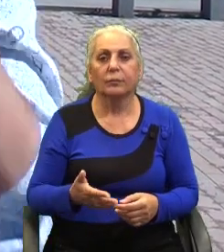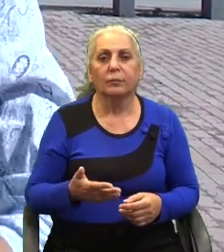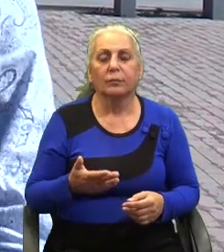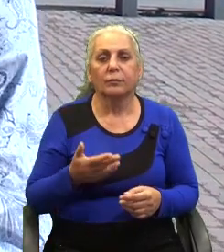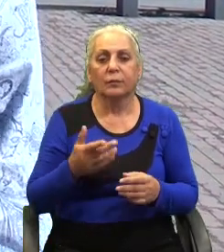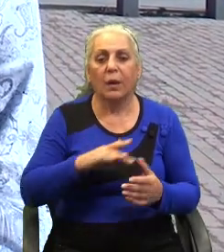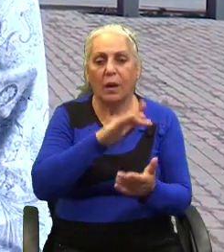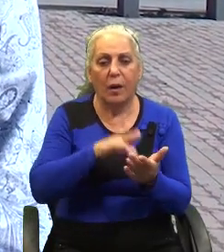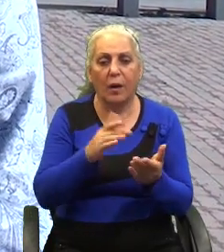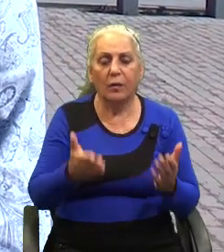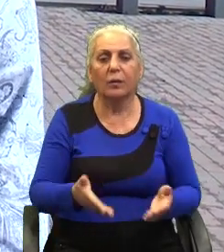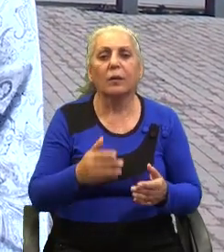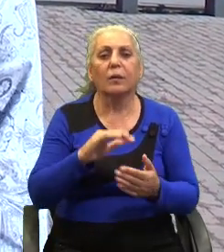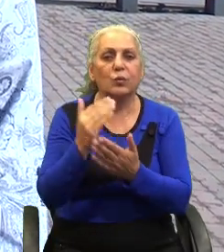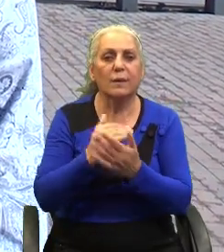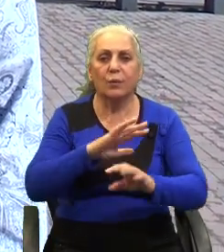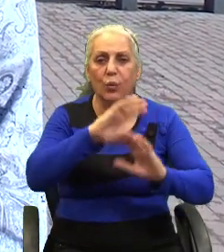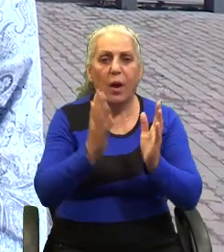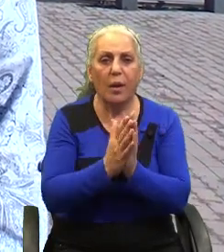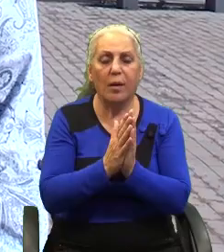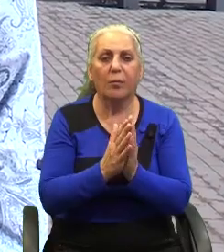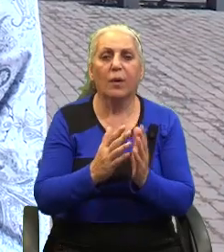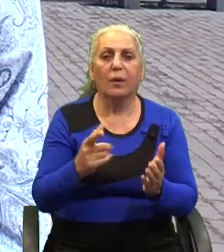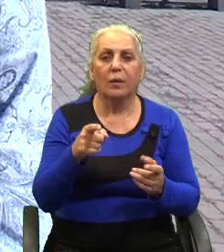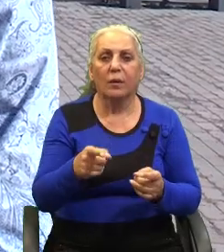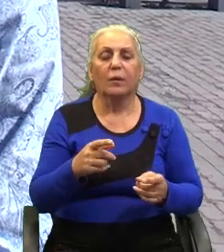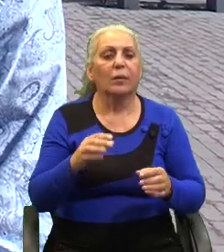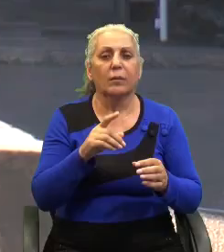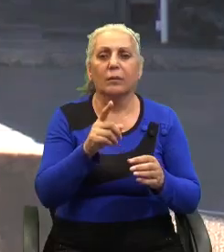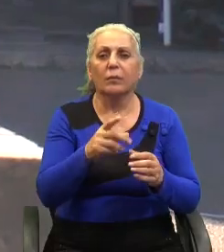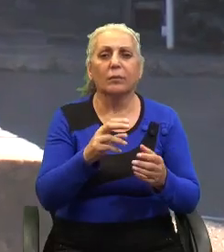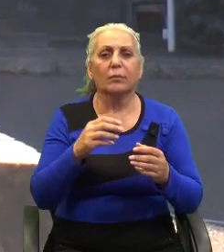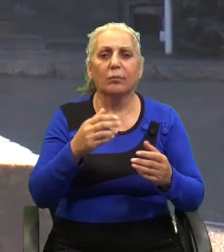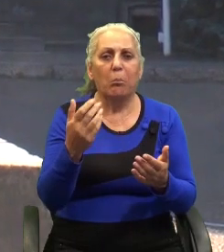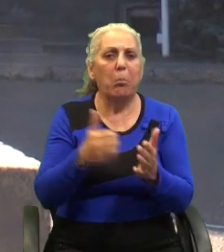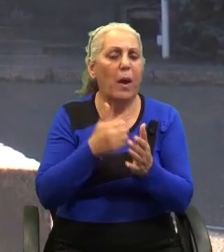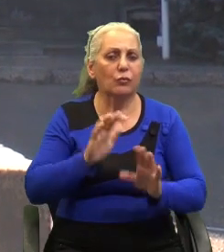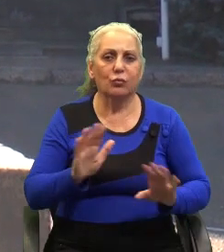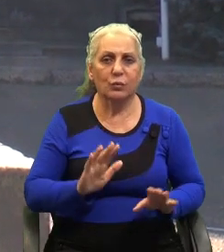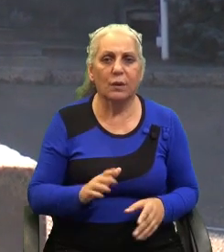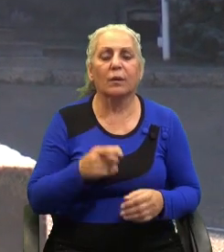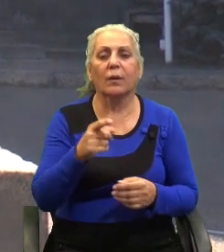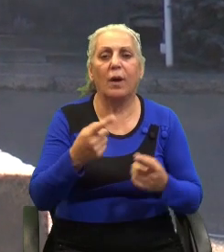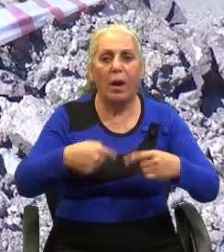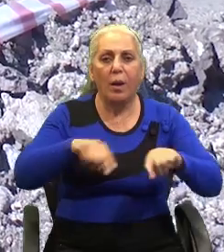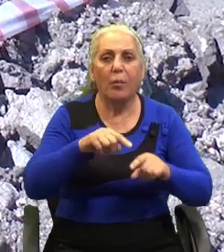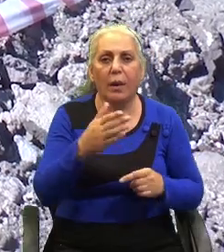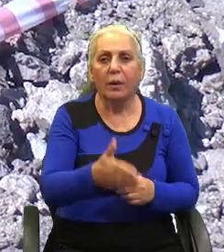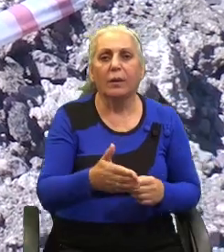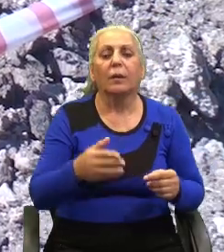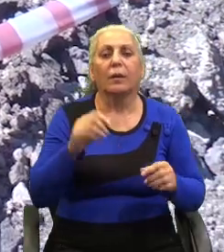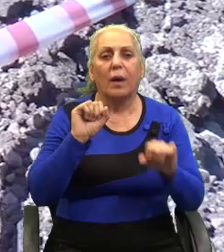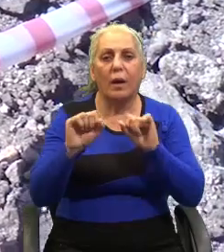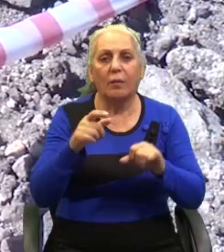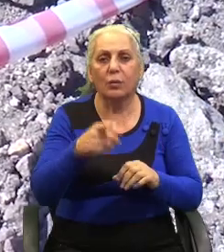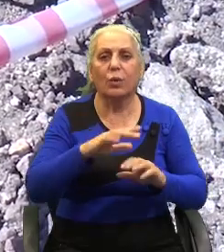Միշտ քաղաքը սուբվենցիոն ծրագրերի առումով կարելի ասել պասիվ չէ։ Համայնքների և կառավարության համագործակցությամբ